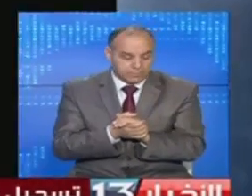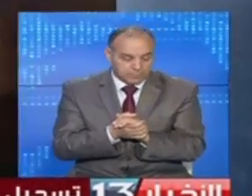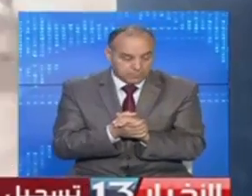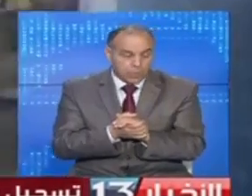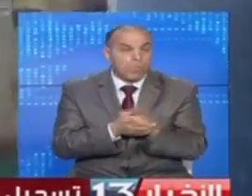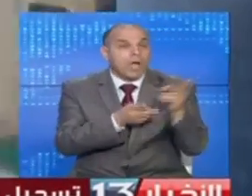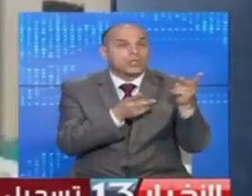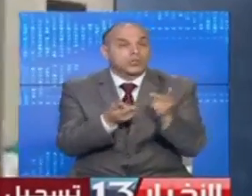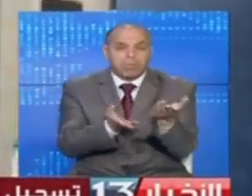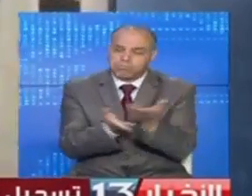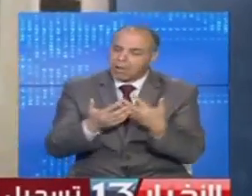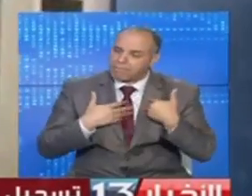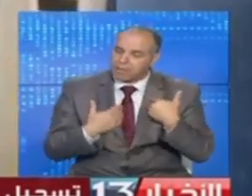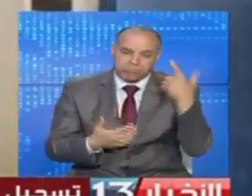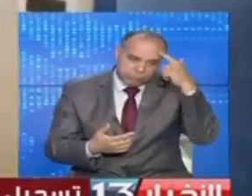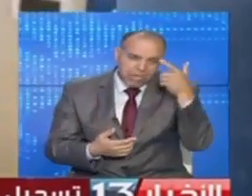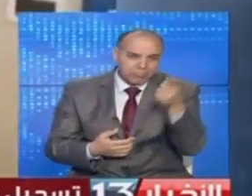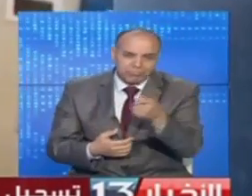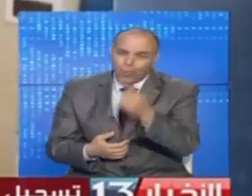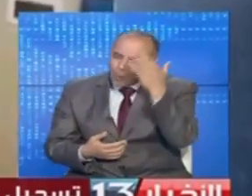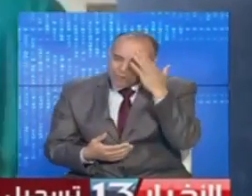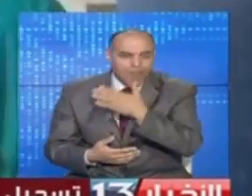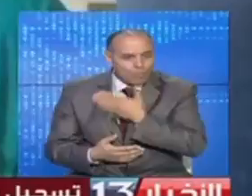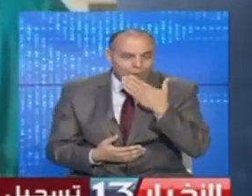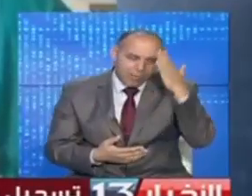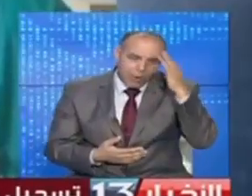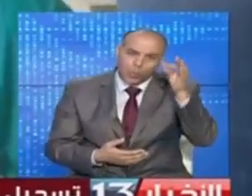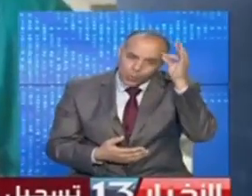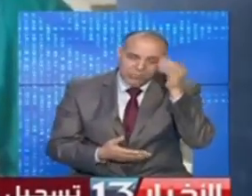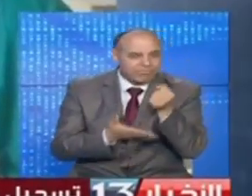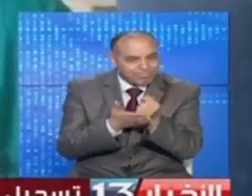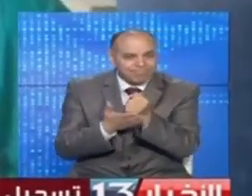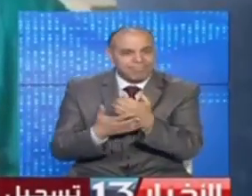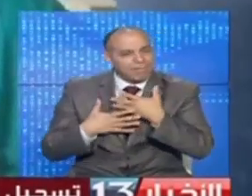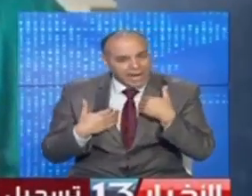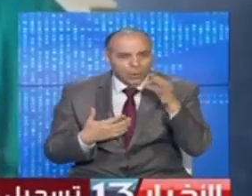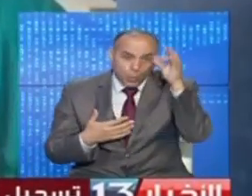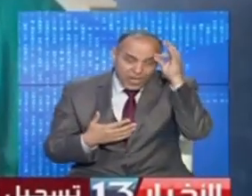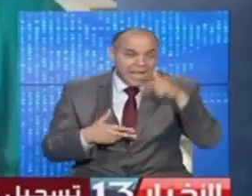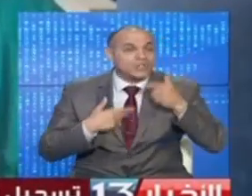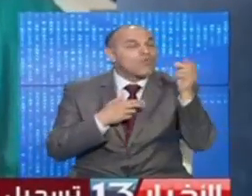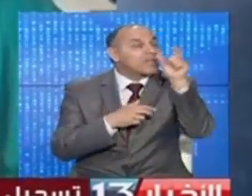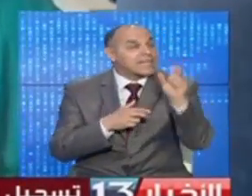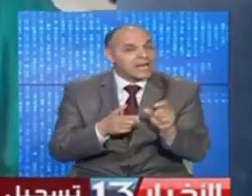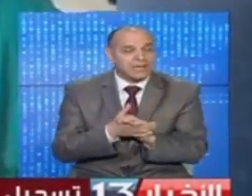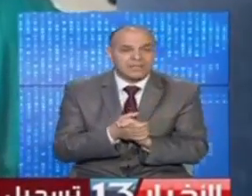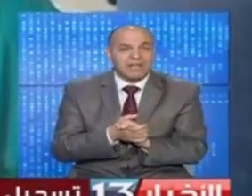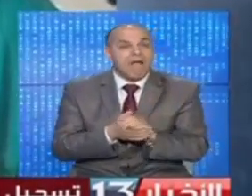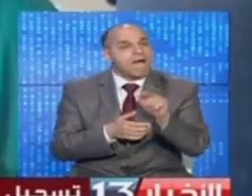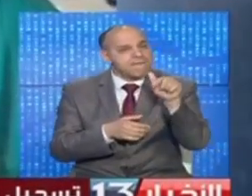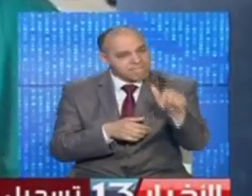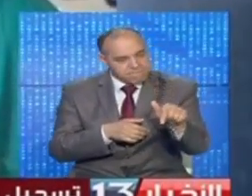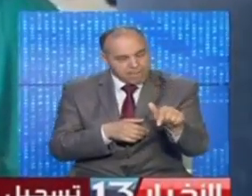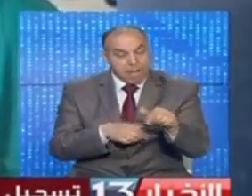واللي هما جاوا واستقبلونا وسلموا علينا. احنا الحمد لله ما لقينا حتى حاله نتاع توانسه في